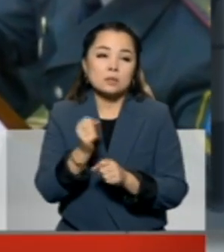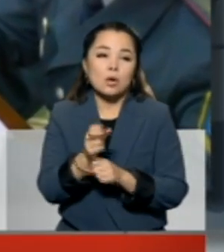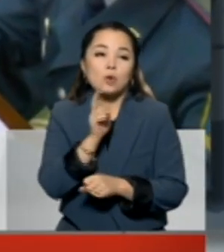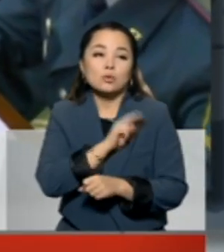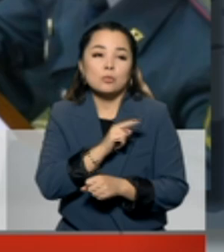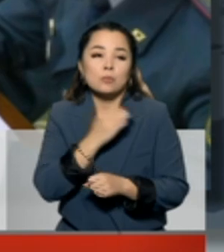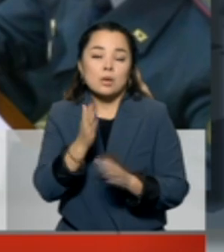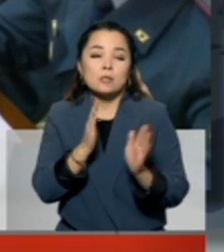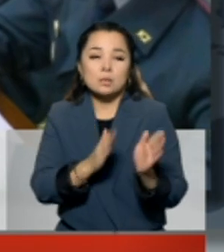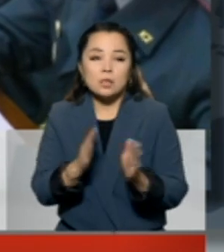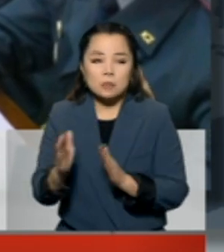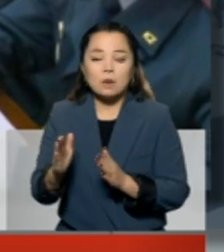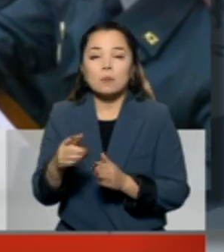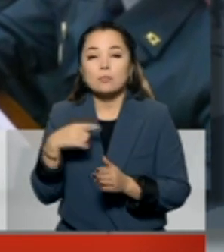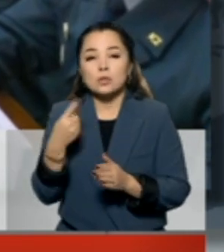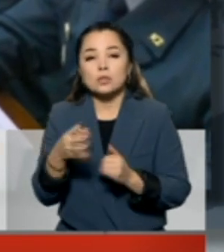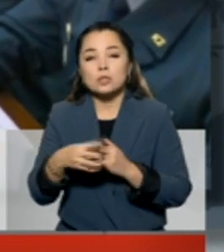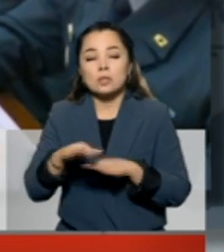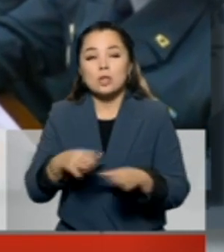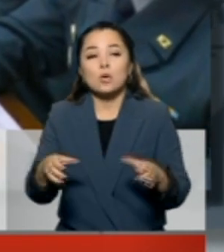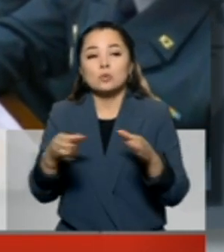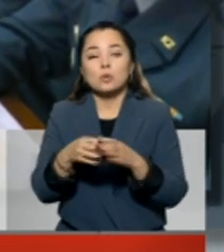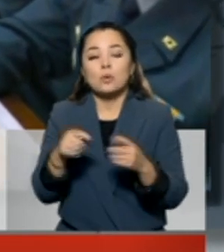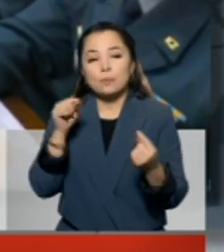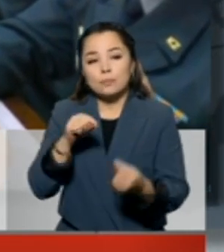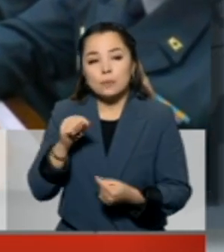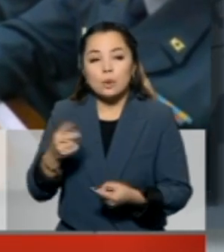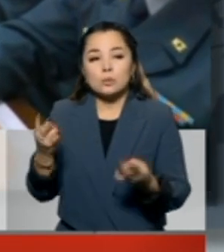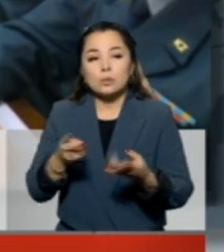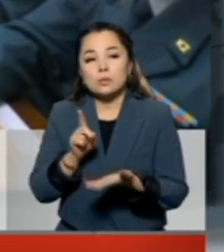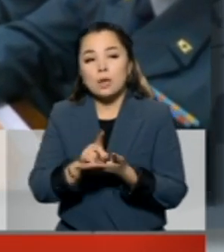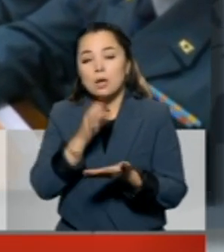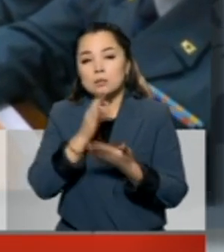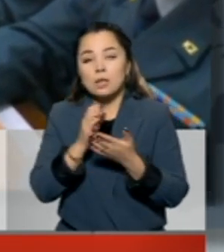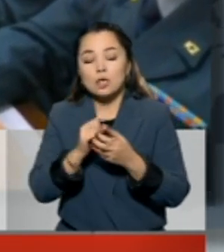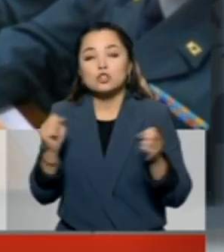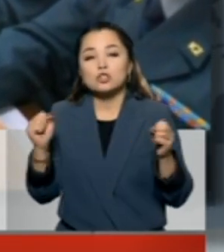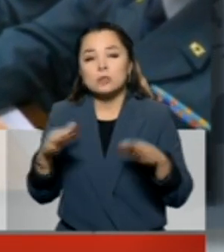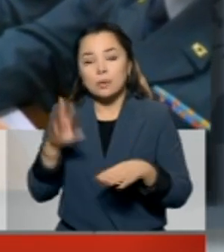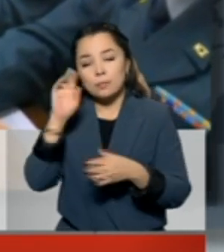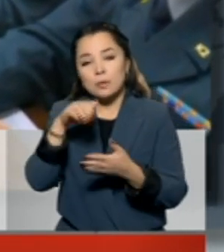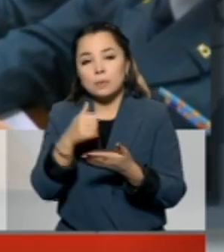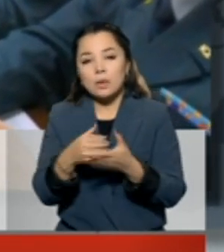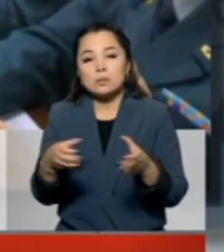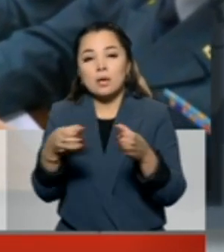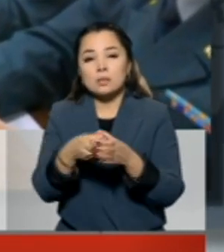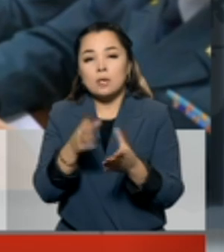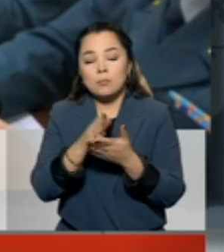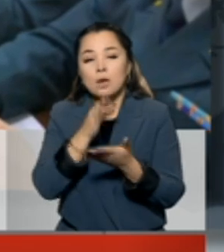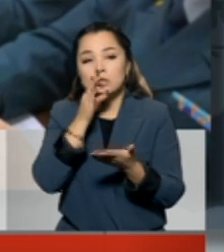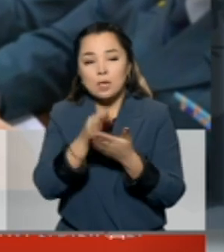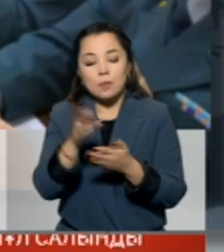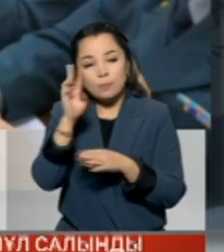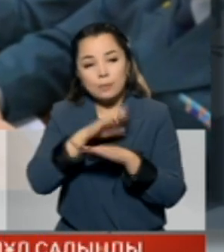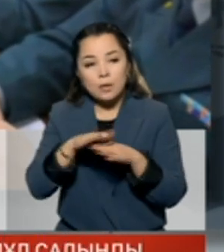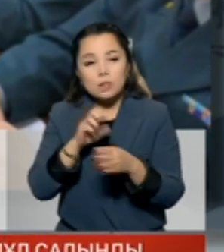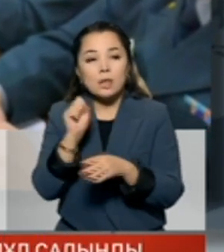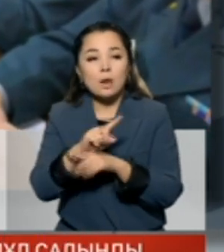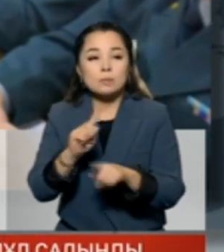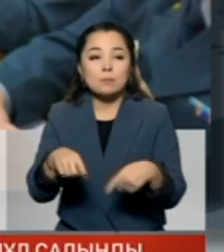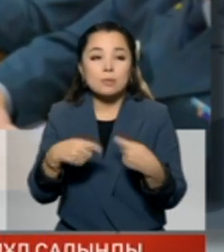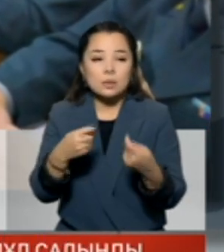жұмысты жүйелеу және бір жерден үйлестіру қажет екенін айтты. Жиын соңында мемлекеттік кеңесші жауапты мекемелерге тапсырмалар